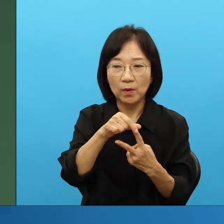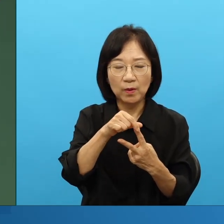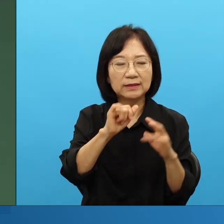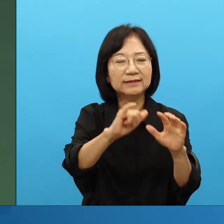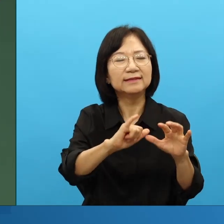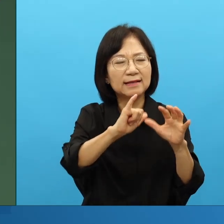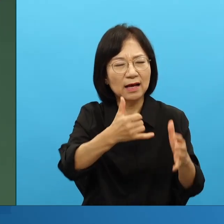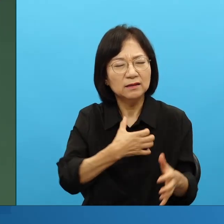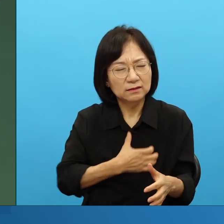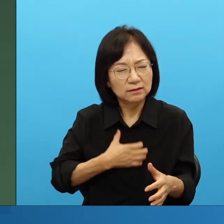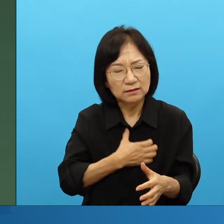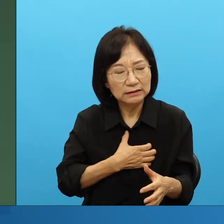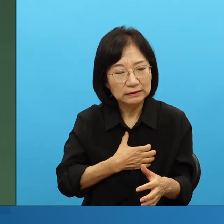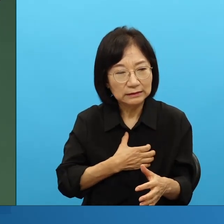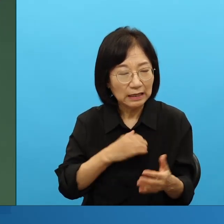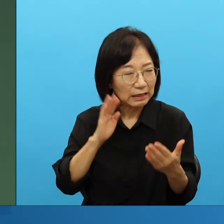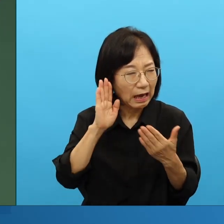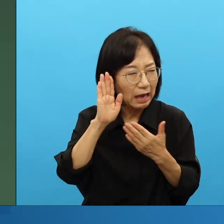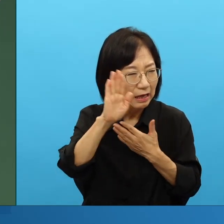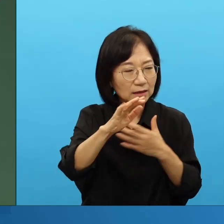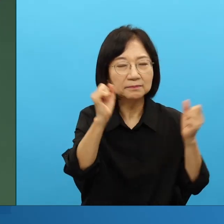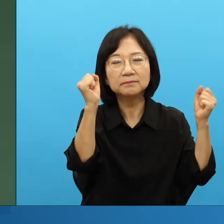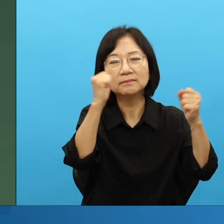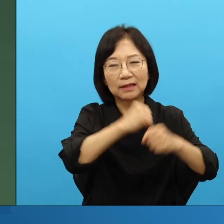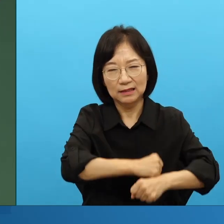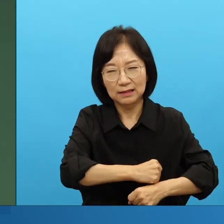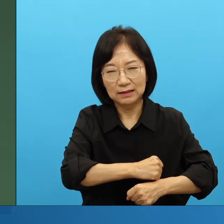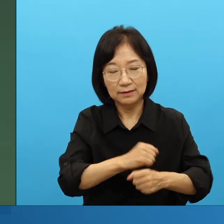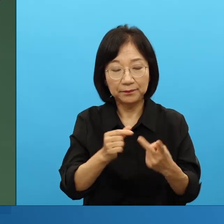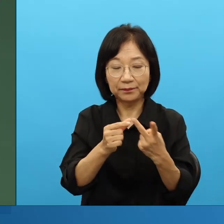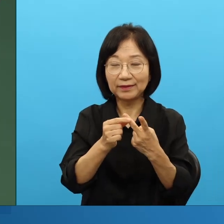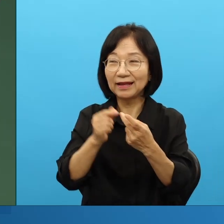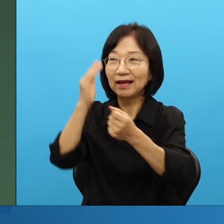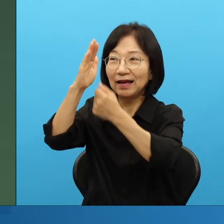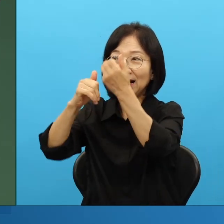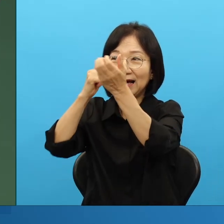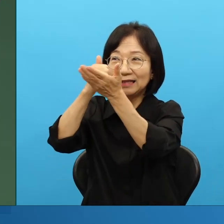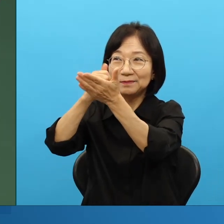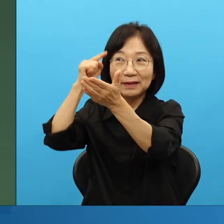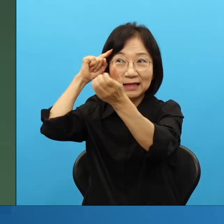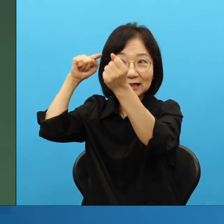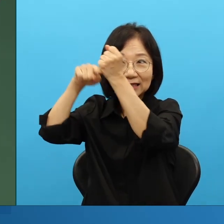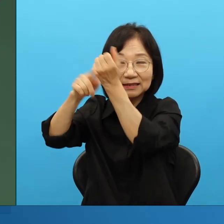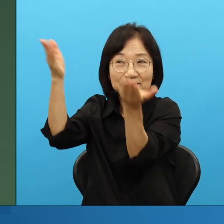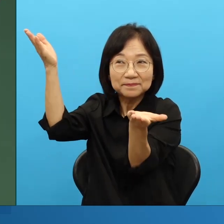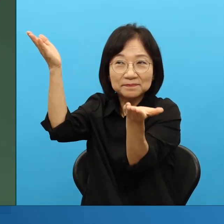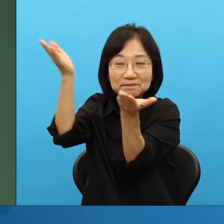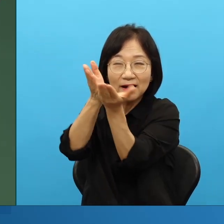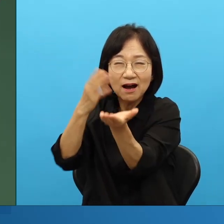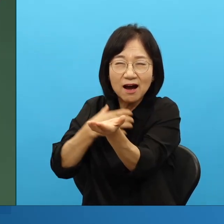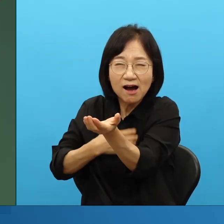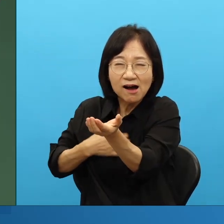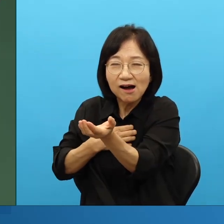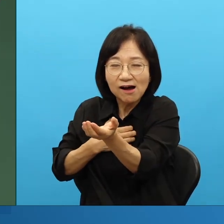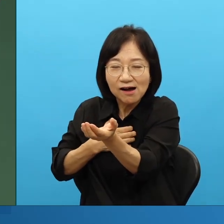거예요. 世上的忧愁，那是使人败亡的。 하나님의 뜻대로는 근심은 구원에 이르는 것이다.